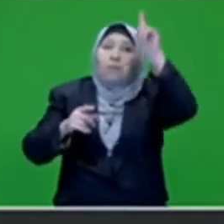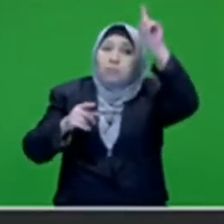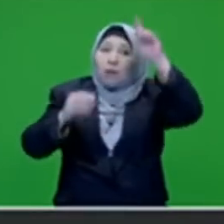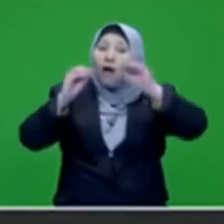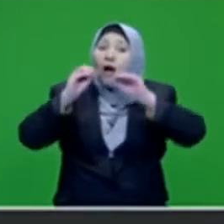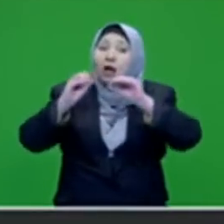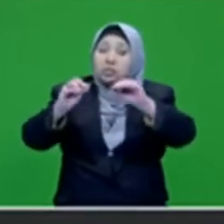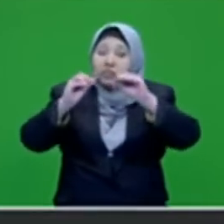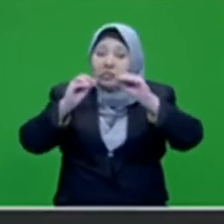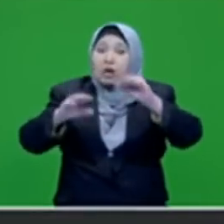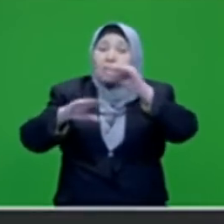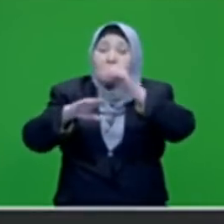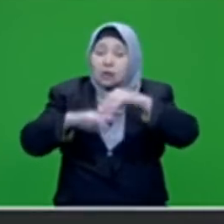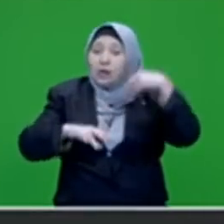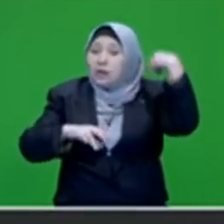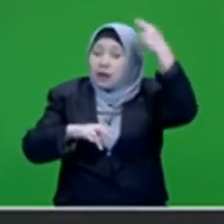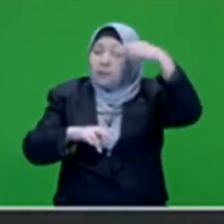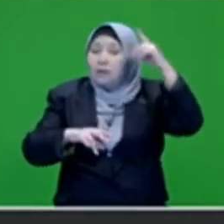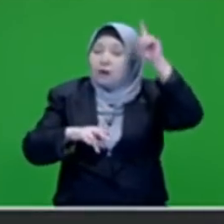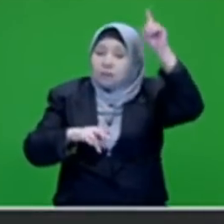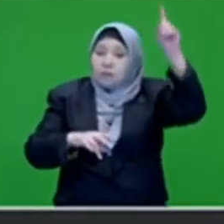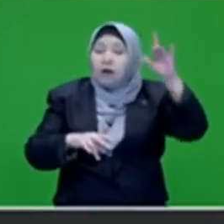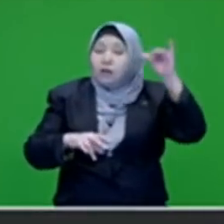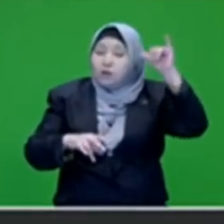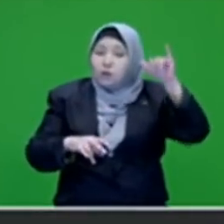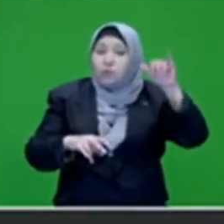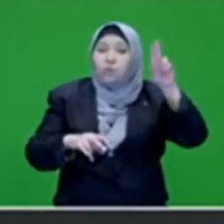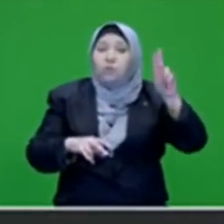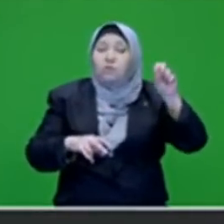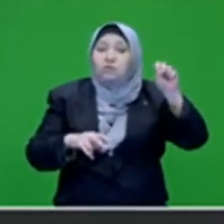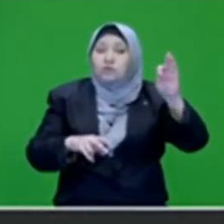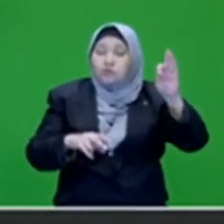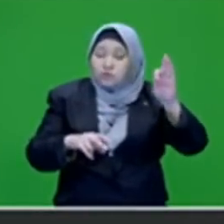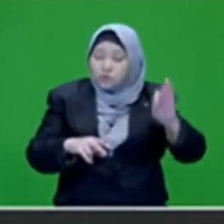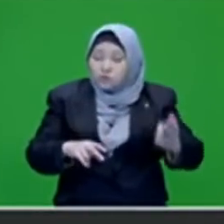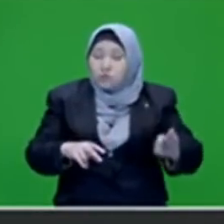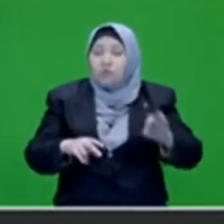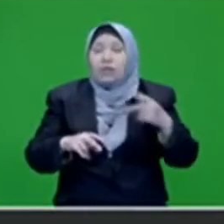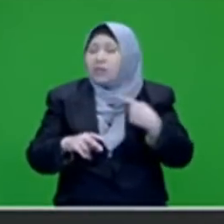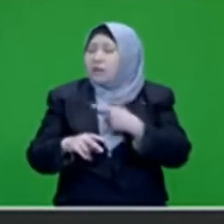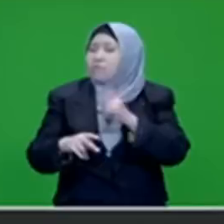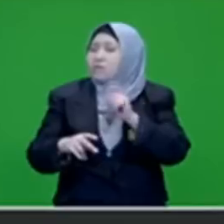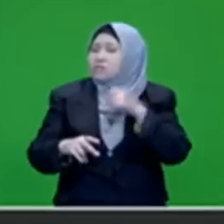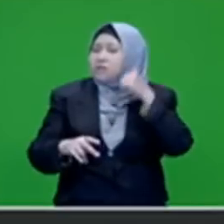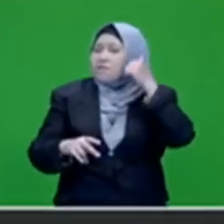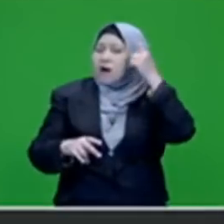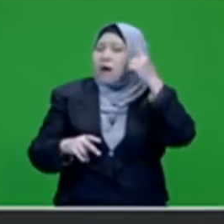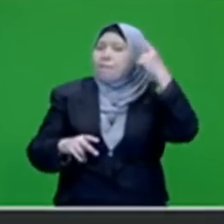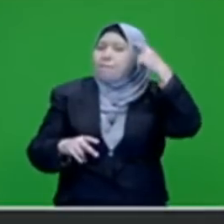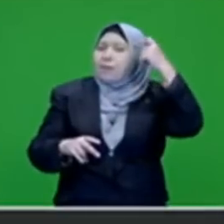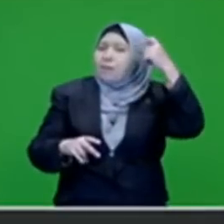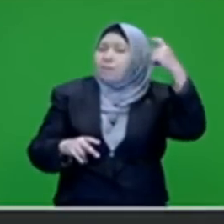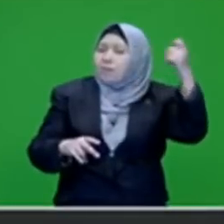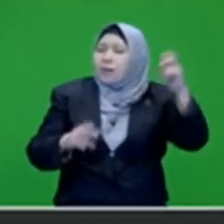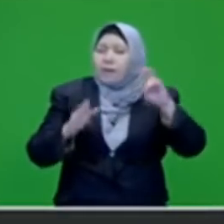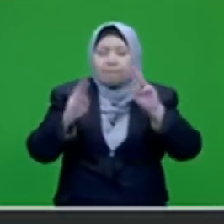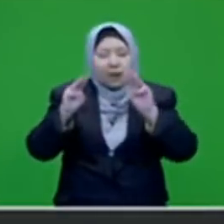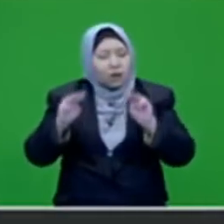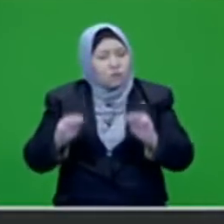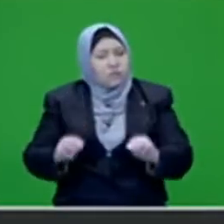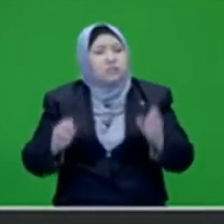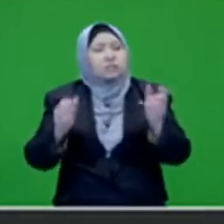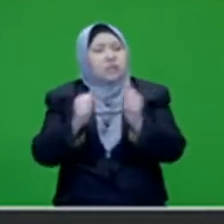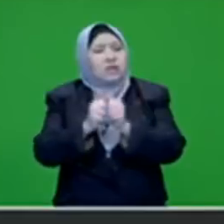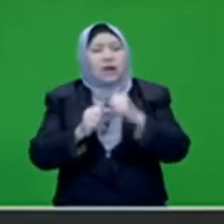Allah ajarkan kepada Nabi Allah Yusuf AS. Kita juga harus faham bahawa mimpi manusia